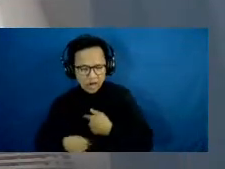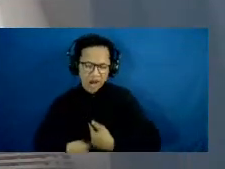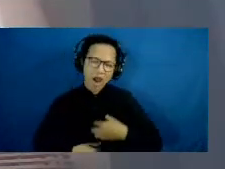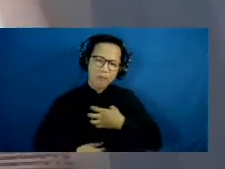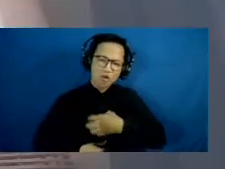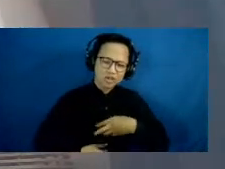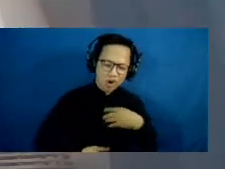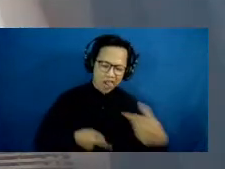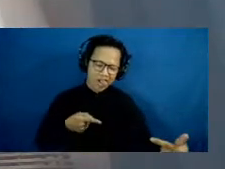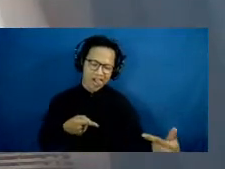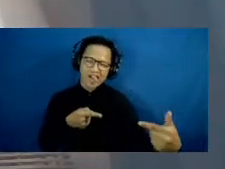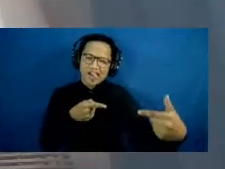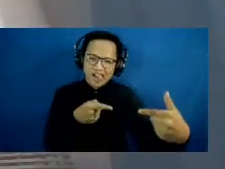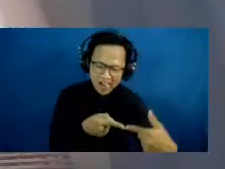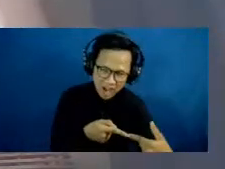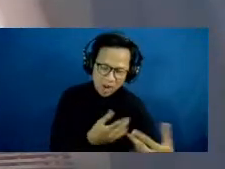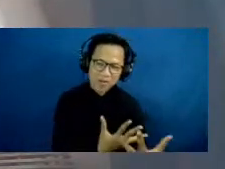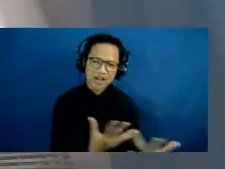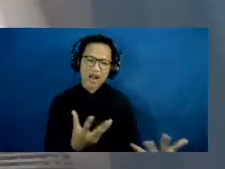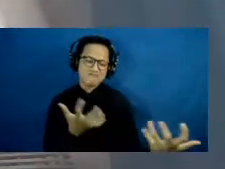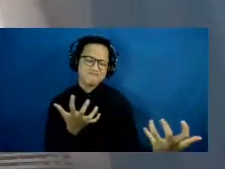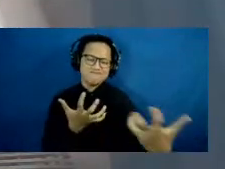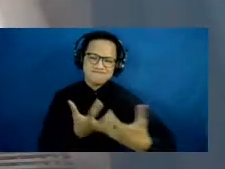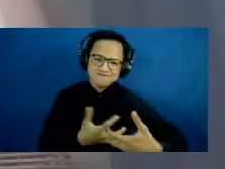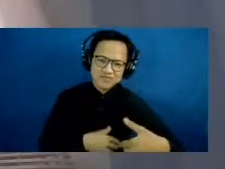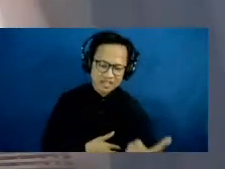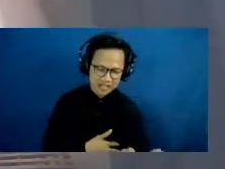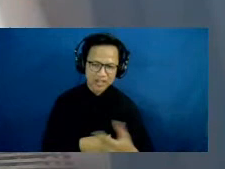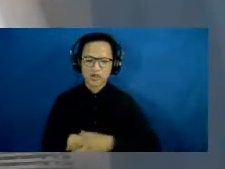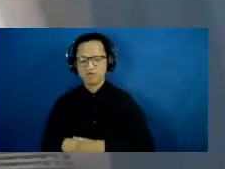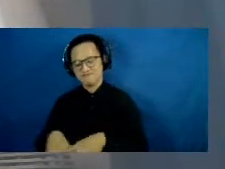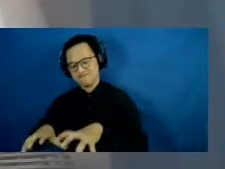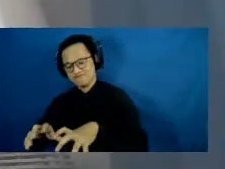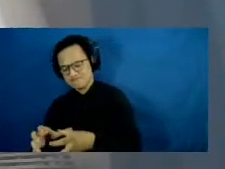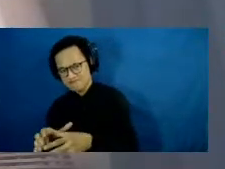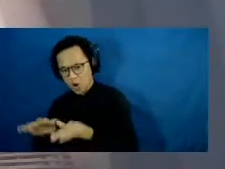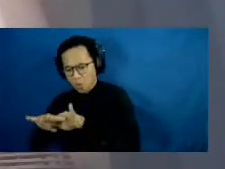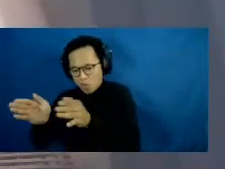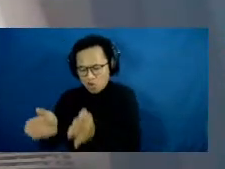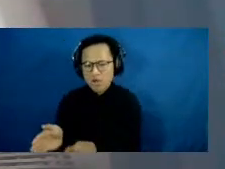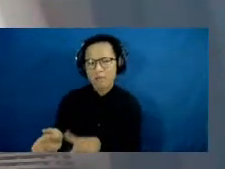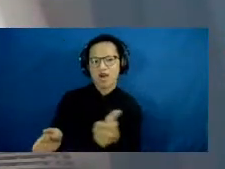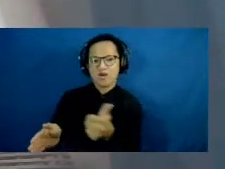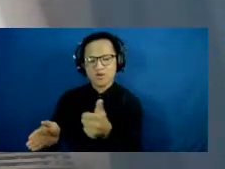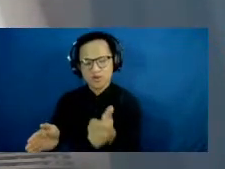penting gitu. Ya tentunya ada penentuan harga, ada packaging yang baik, ada kualitas